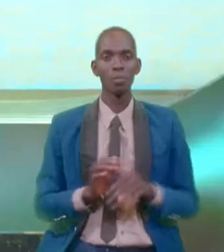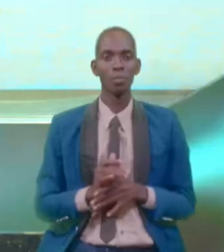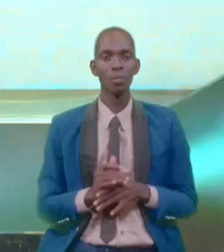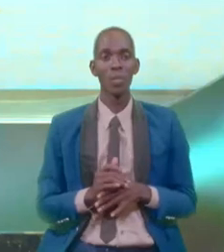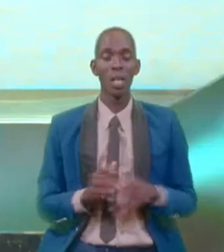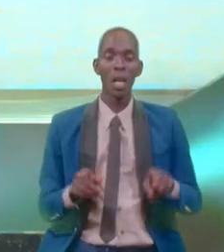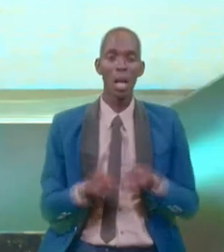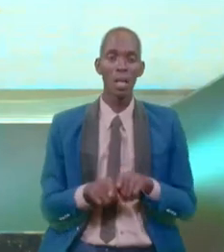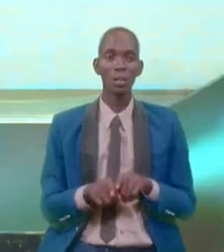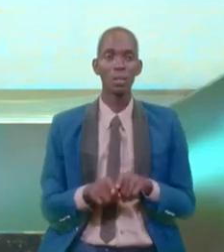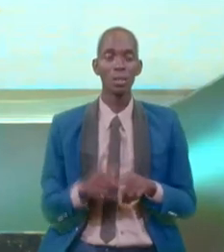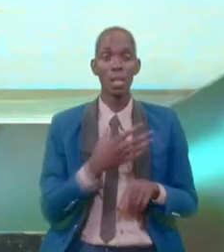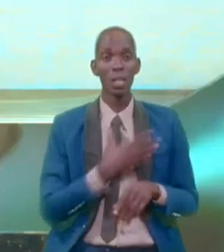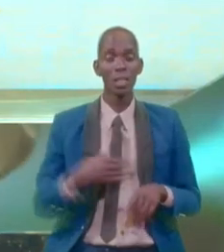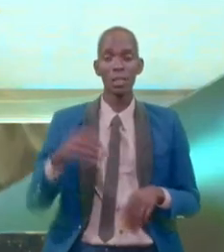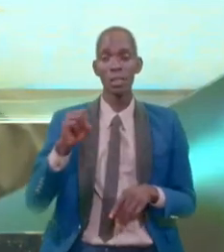verset 19.